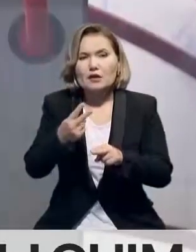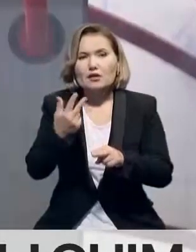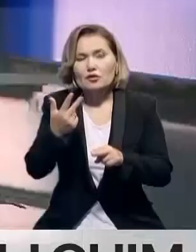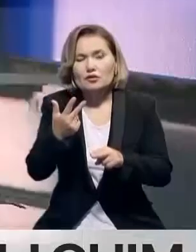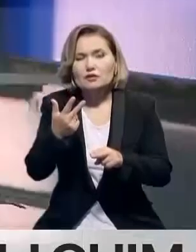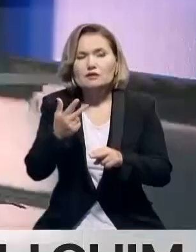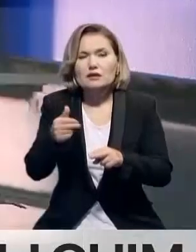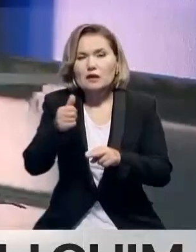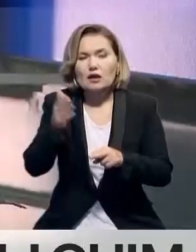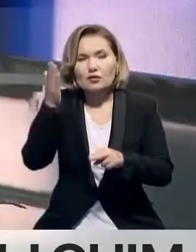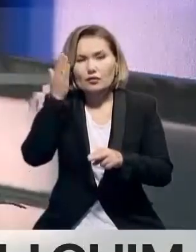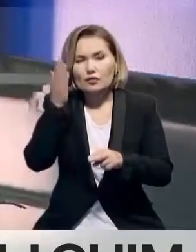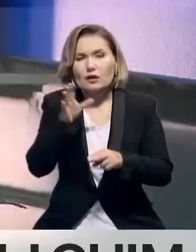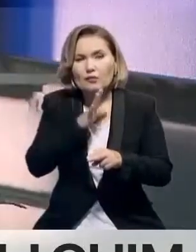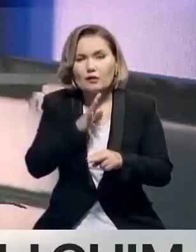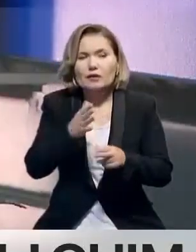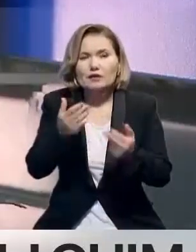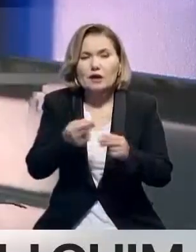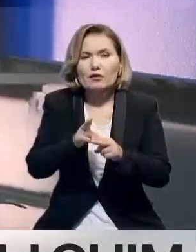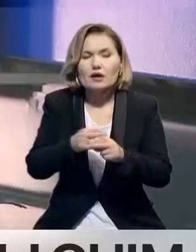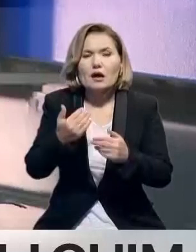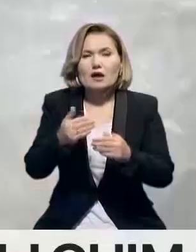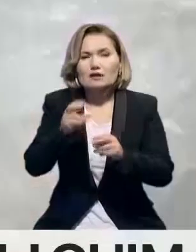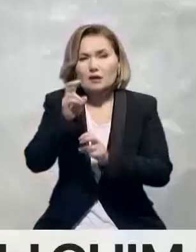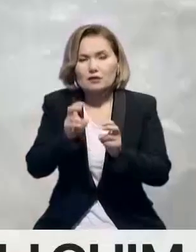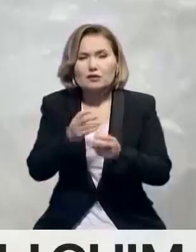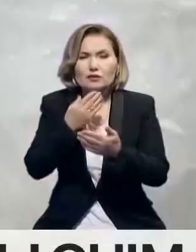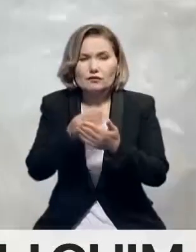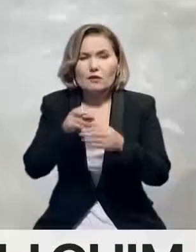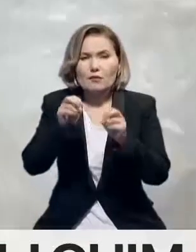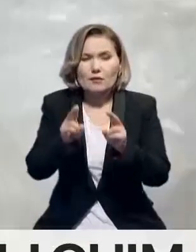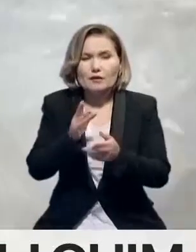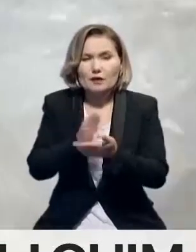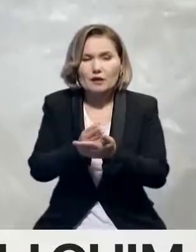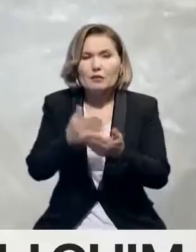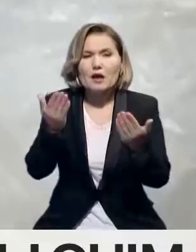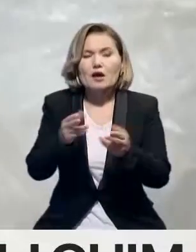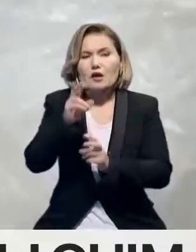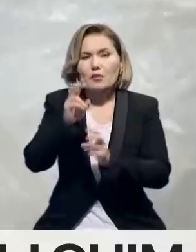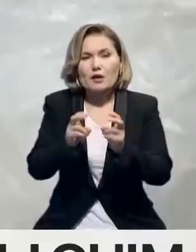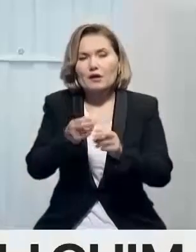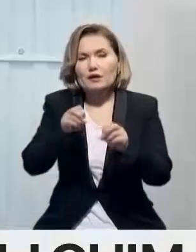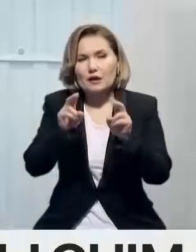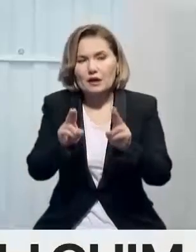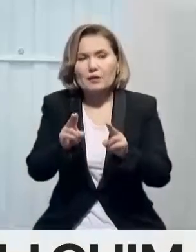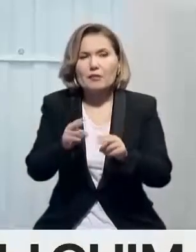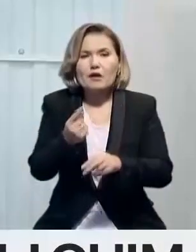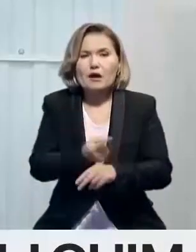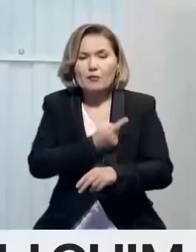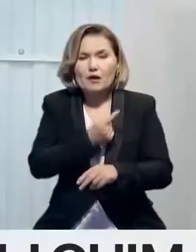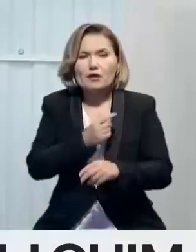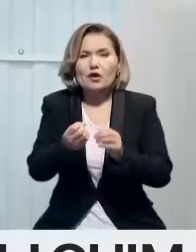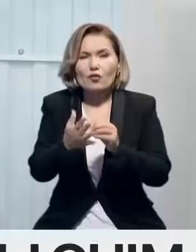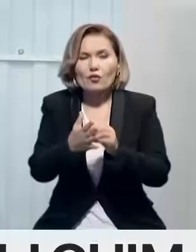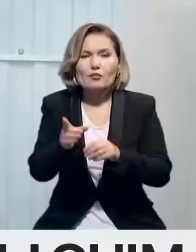Қазір әр саланың өзінің маманы бар біздің кәсіпорында. Маман демекші, жеңіл өнеркәсіптік цехта арнайы кәсіби даярланған